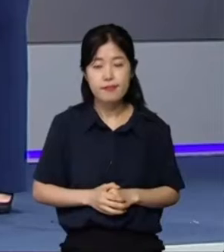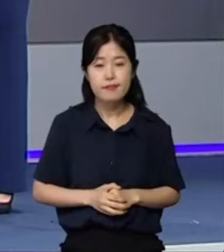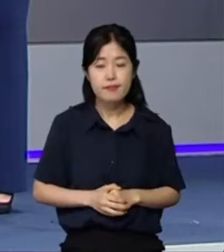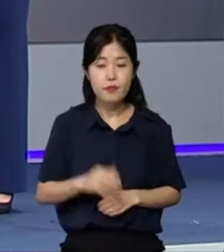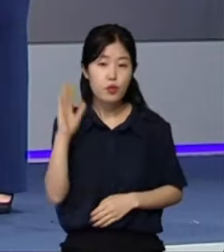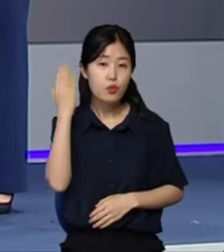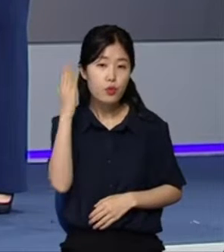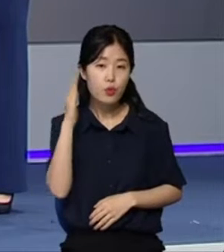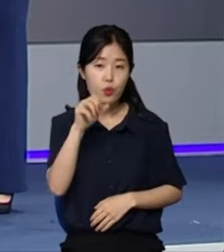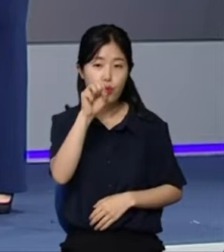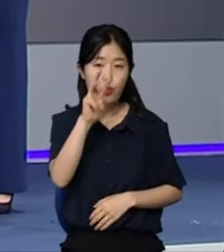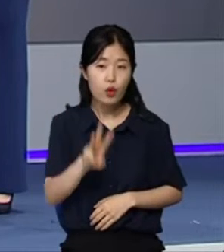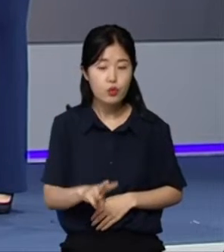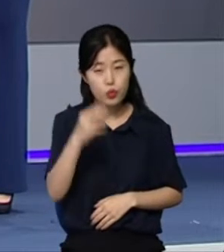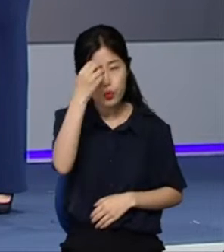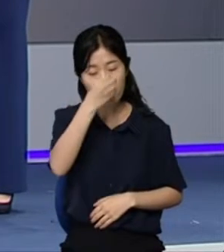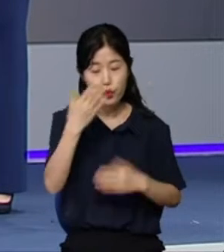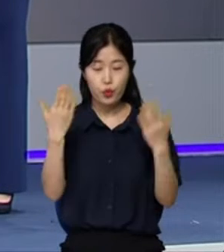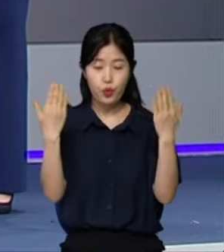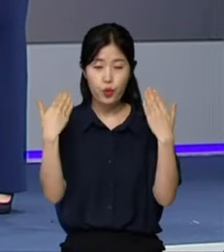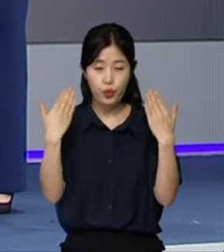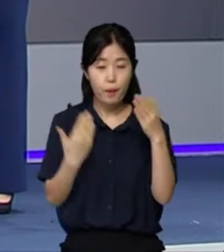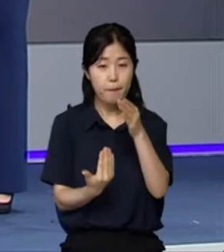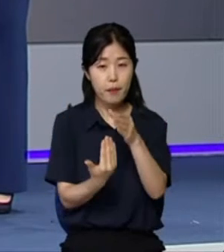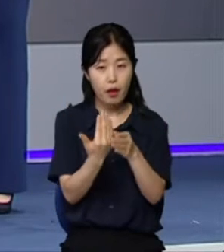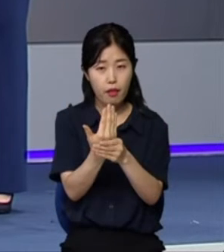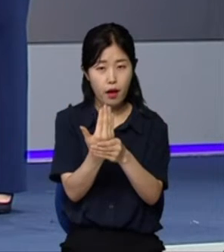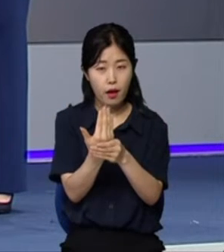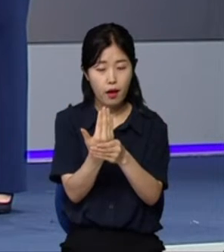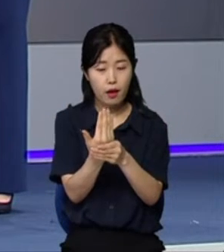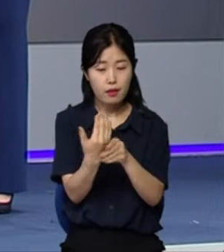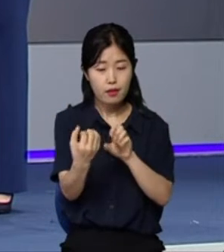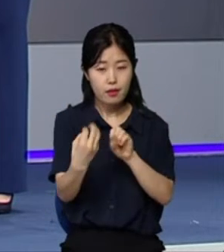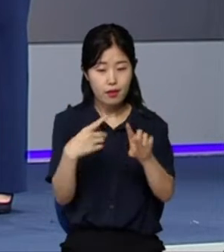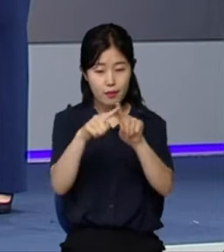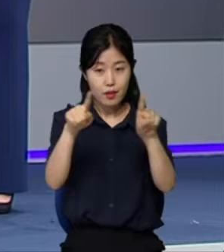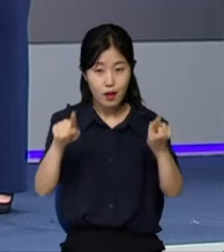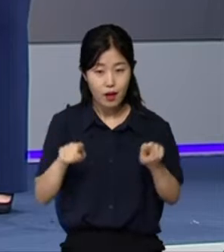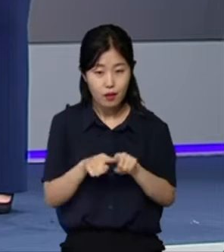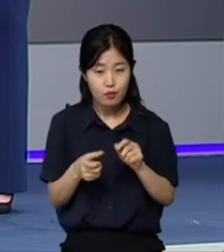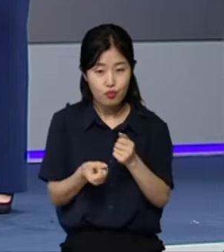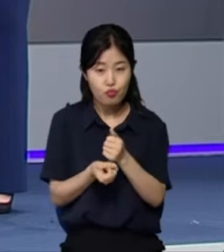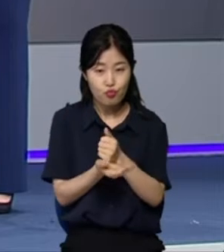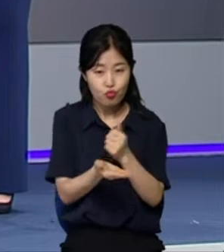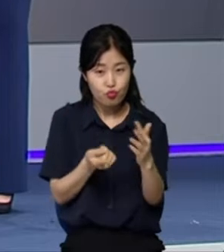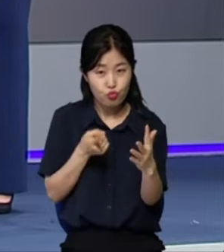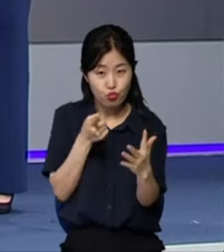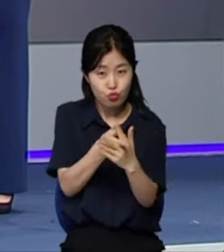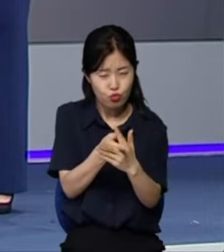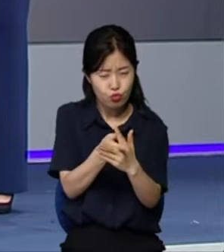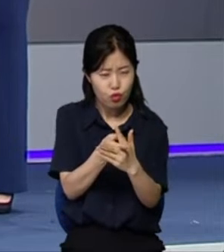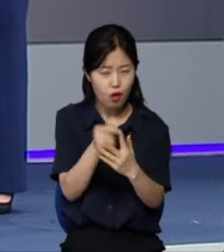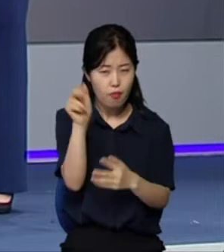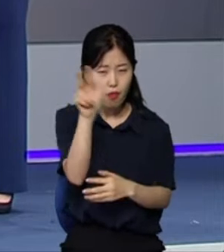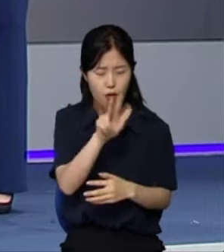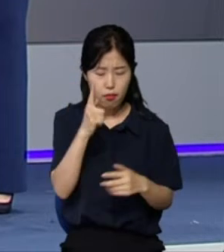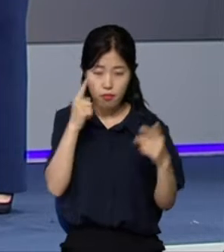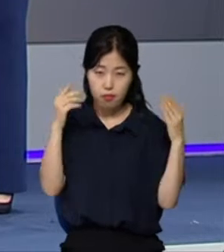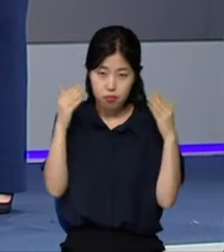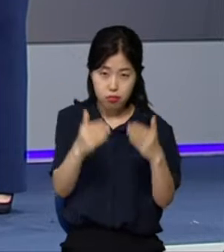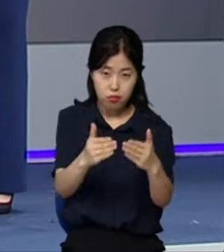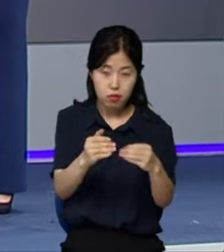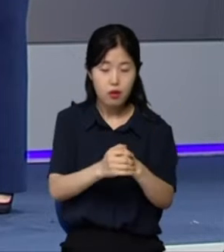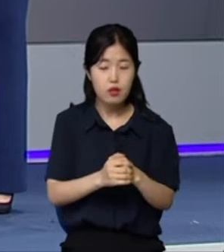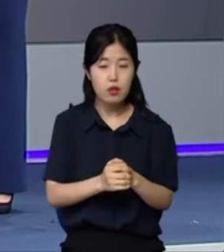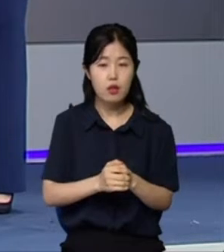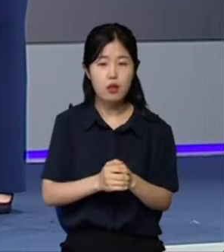최근 광주의 한 고등학교에서 발생한 바 반지 유출 4권이 정국을 뒤흔들고 있습니다 특히